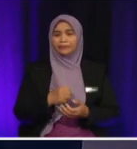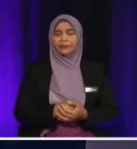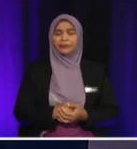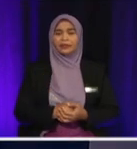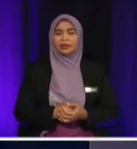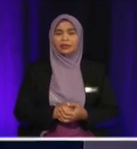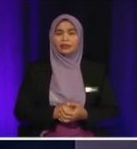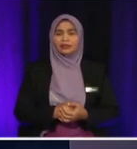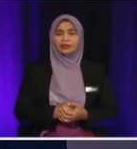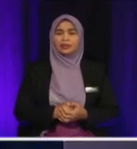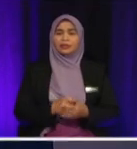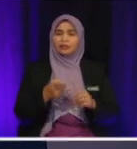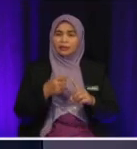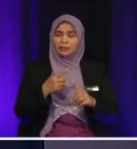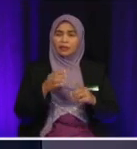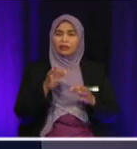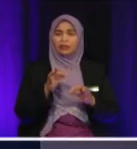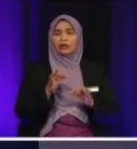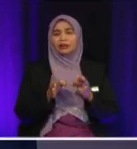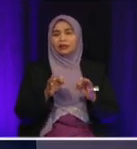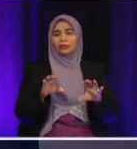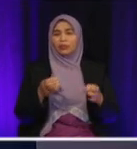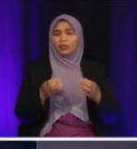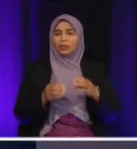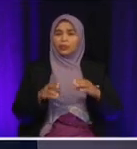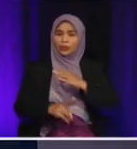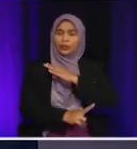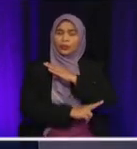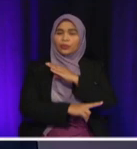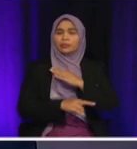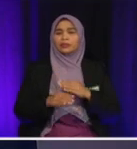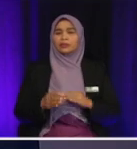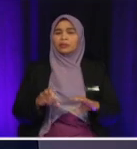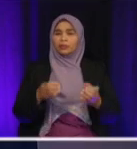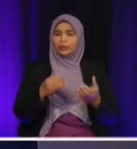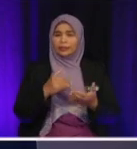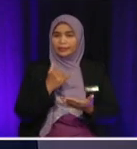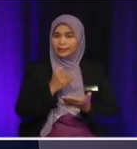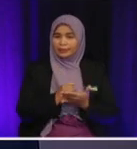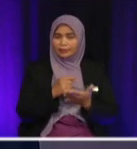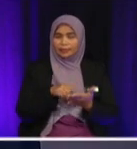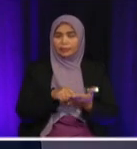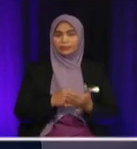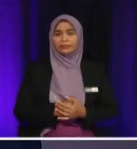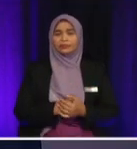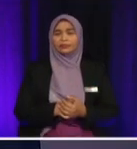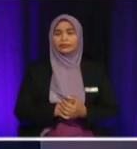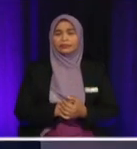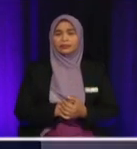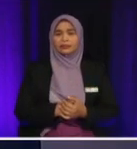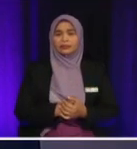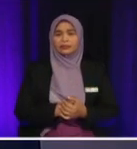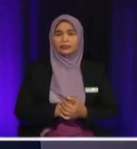hukum melaksanakan hukuman jenayah dalam Islam ini, apa hukumnya? Agak murid-murid boleh jawab tak? Hakim, cuba jawab. Agak-agak apa hukumannya? Agak-agak